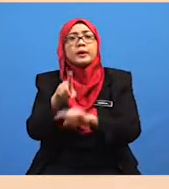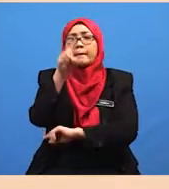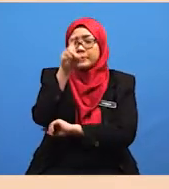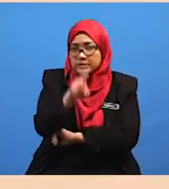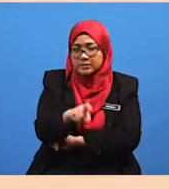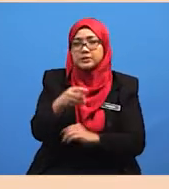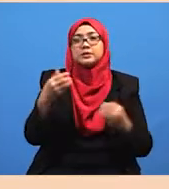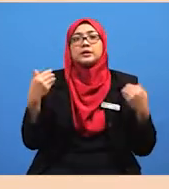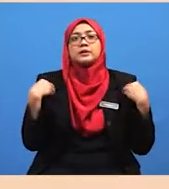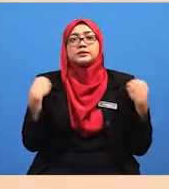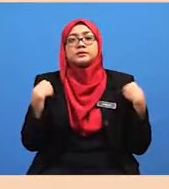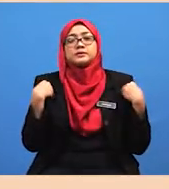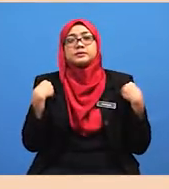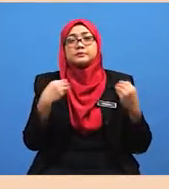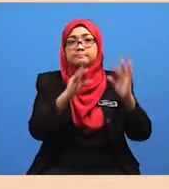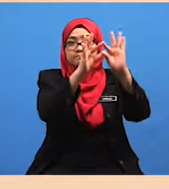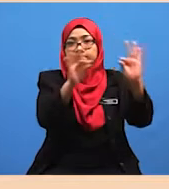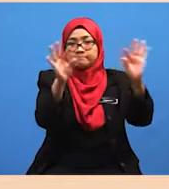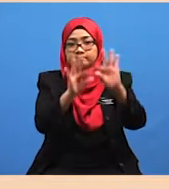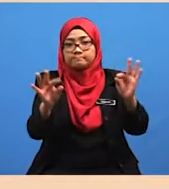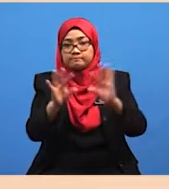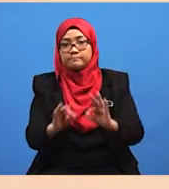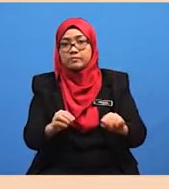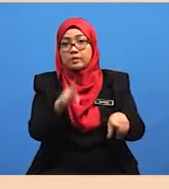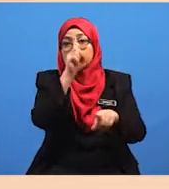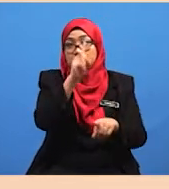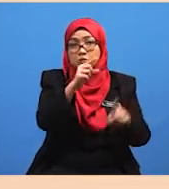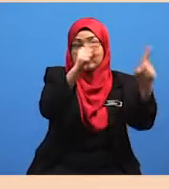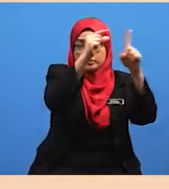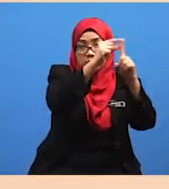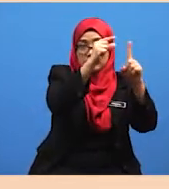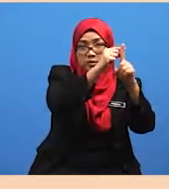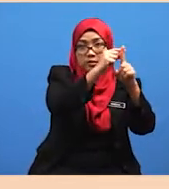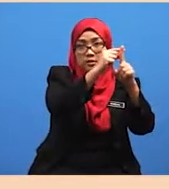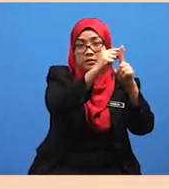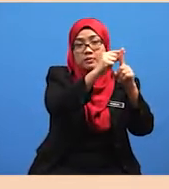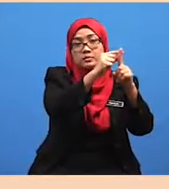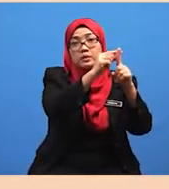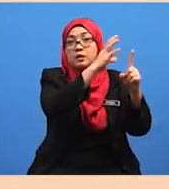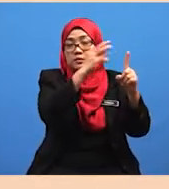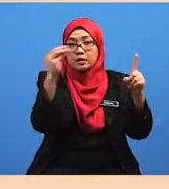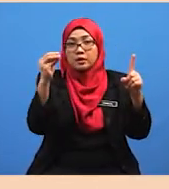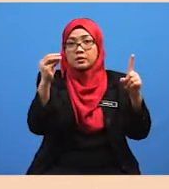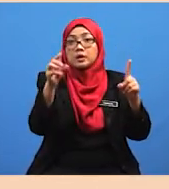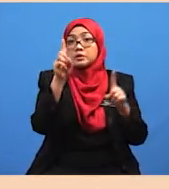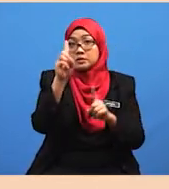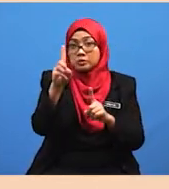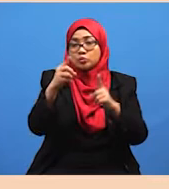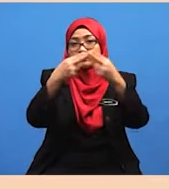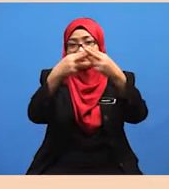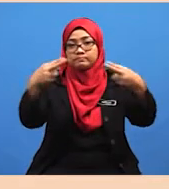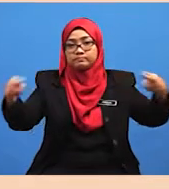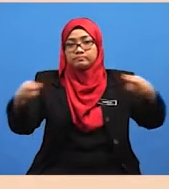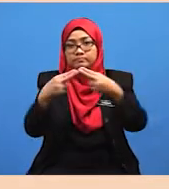memerlukan belajar siap penuh memberi satu fakta dan satu